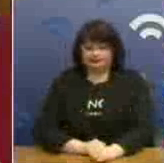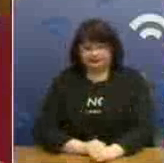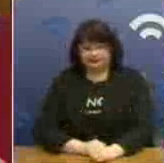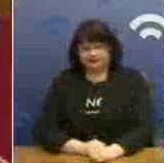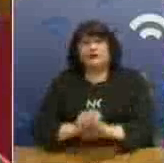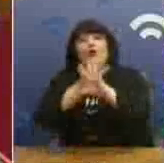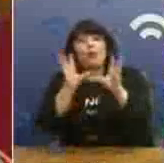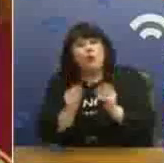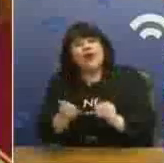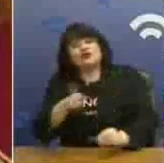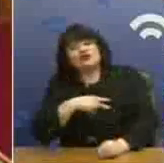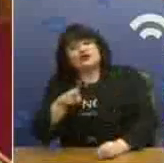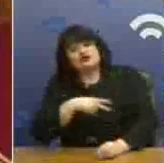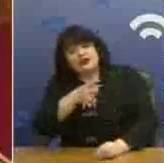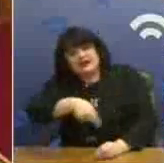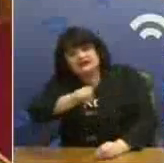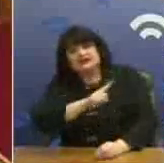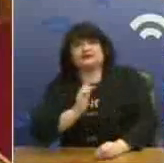Συγχαρητήρια.